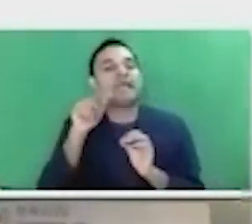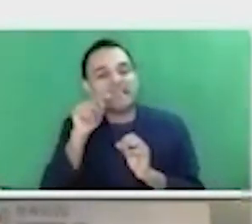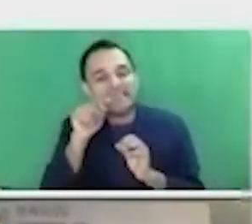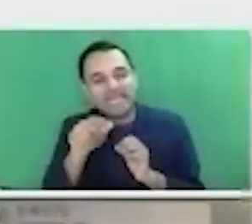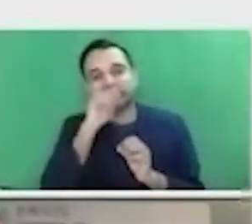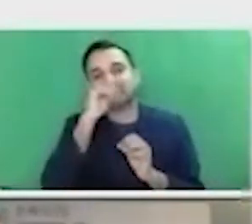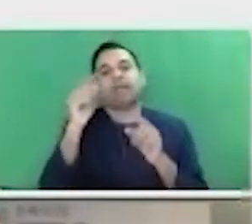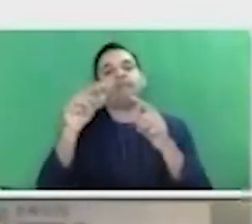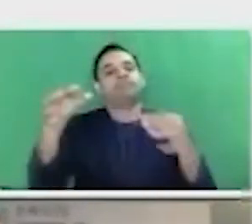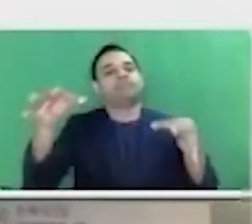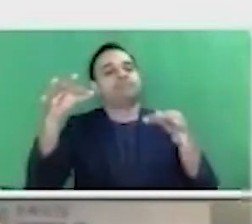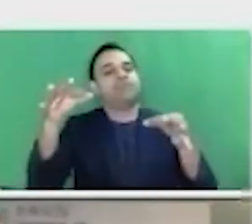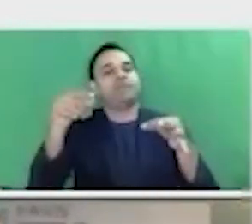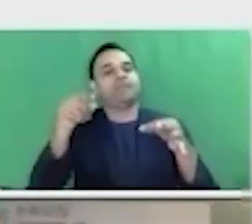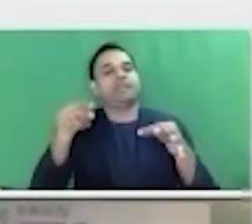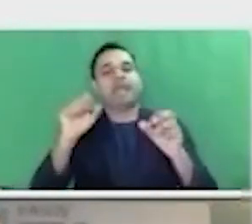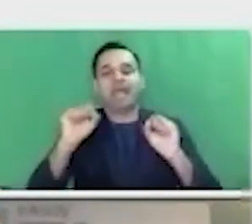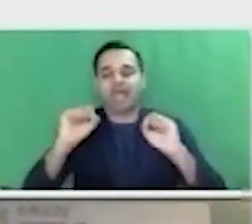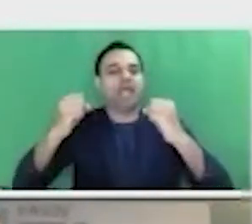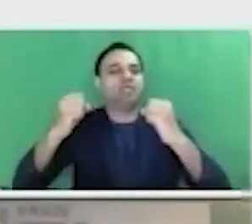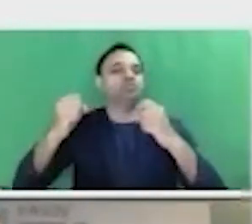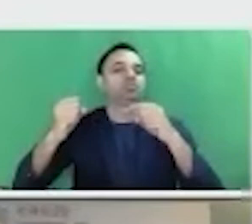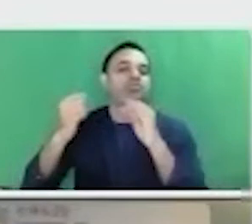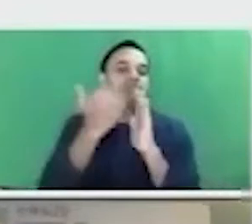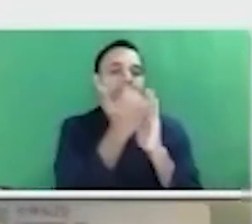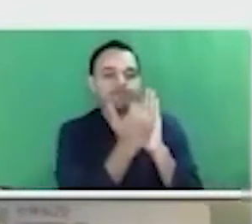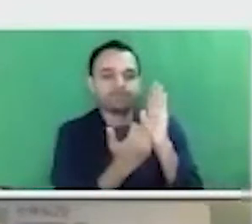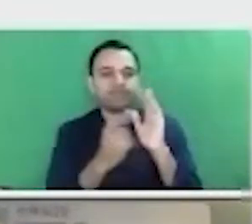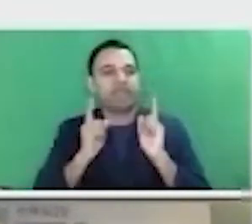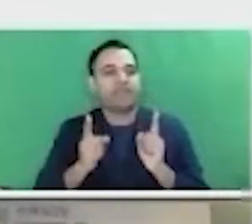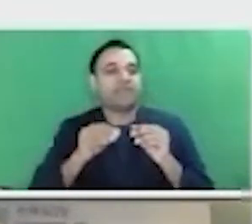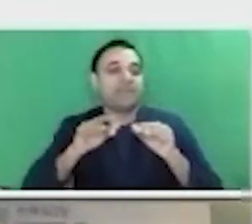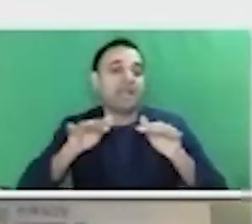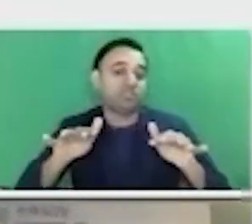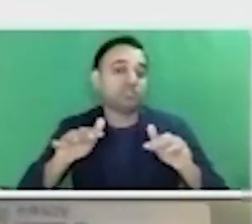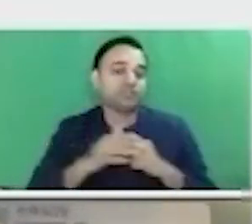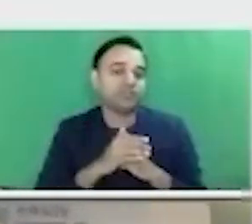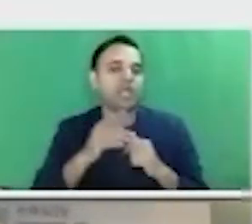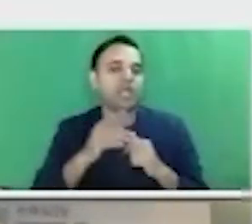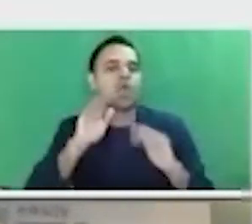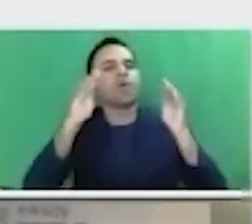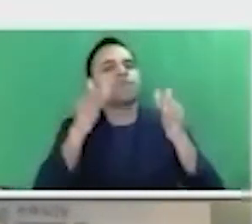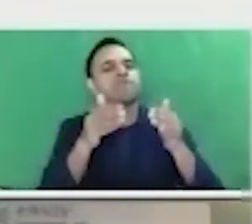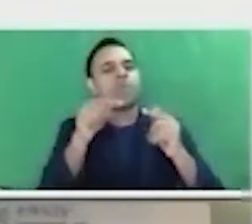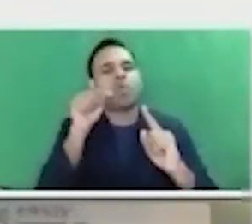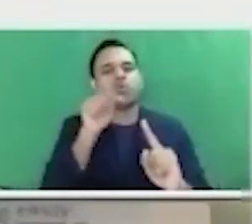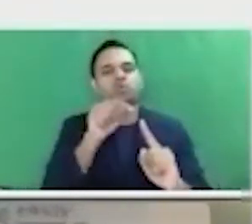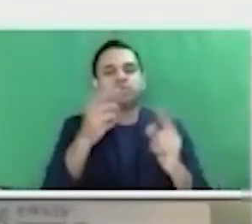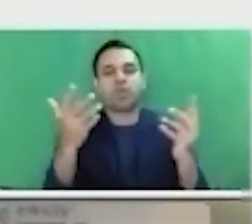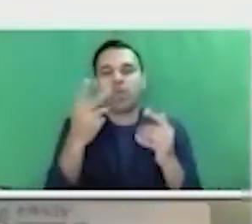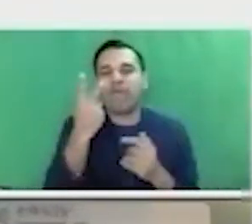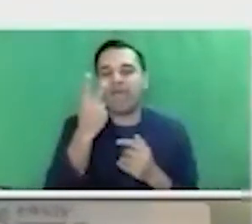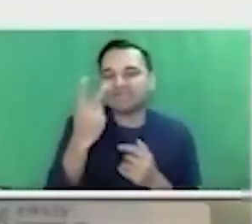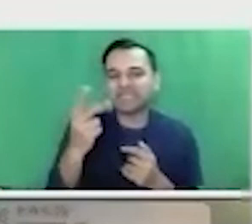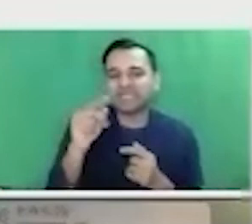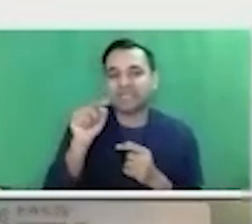إجراءات على أرض الواقع دعوني أؤكد أو أركز على الدور المهم للجنس